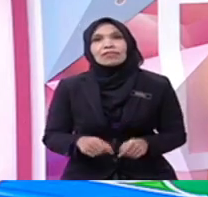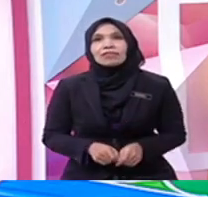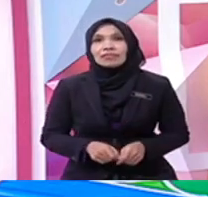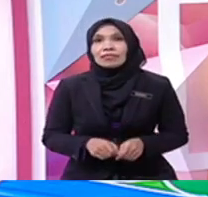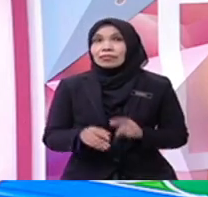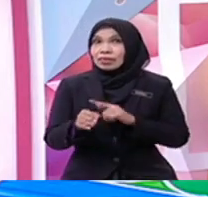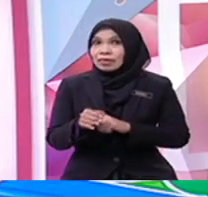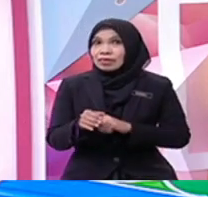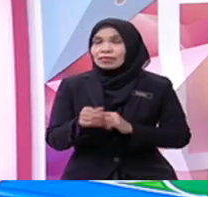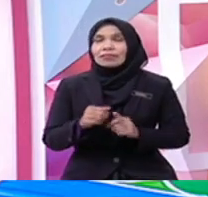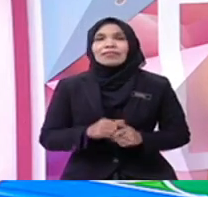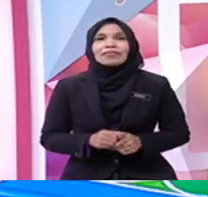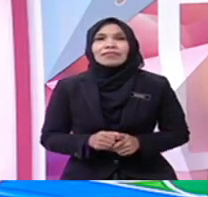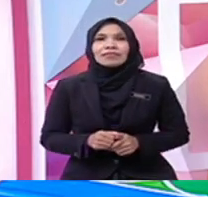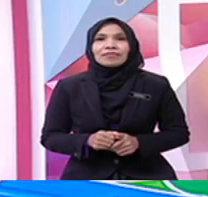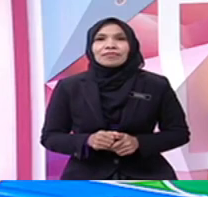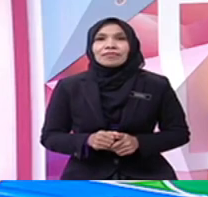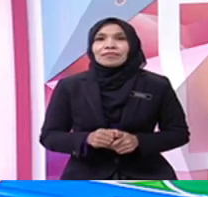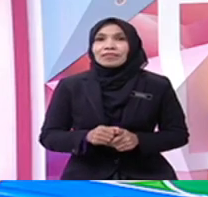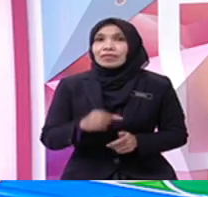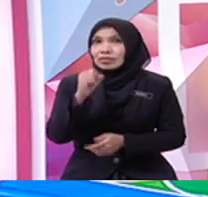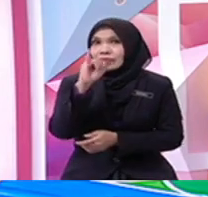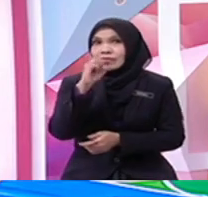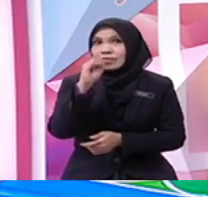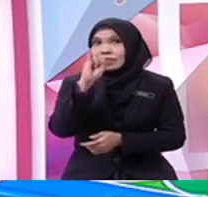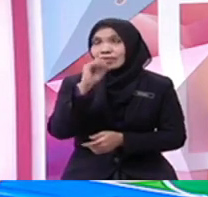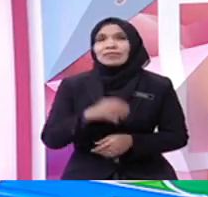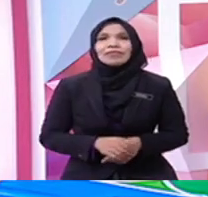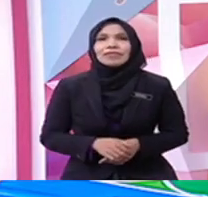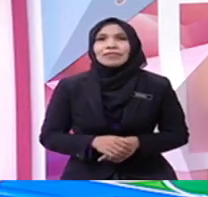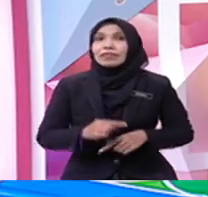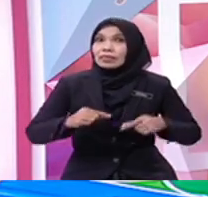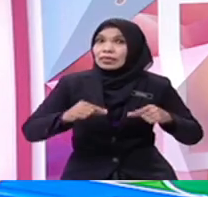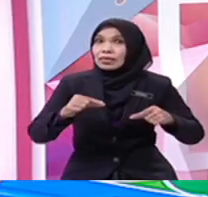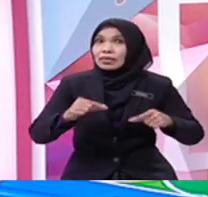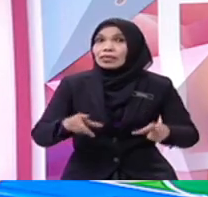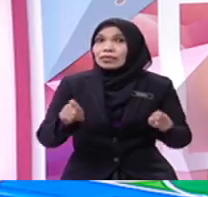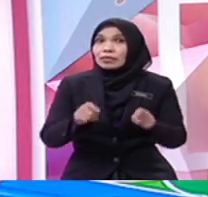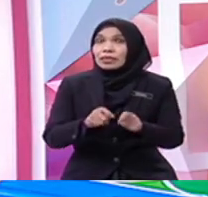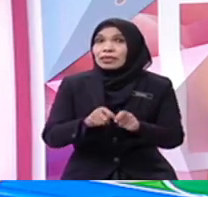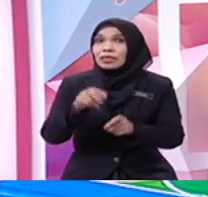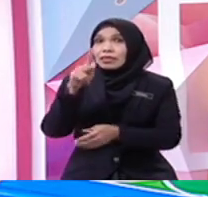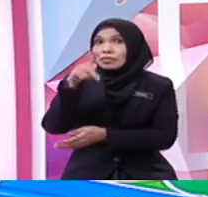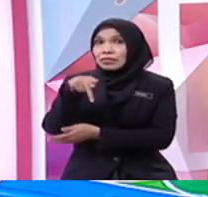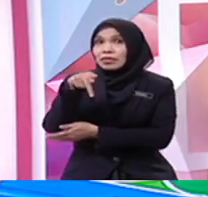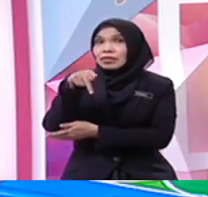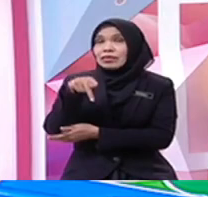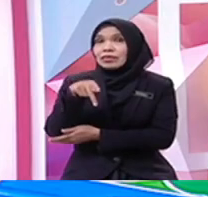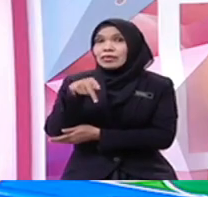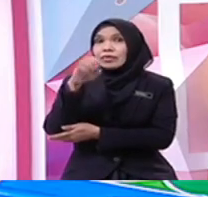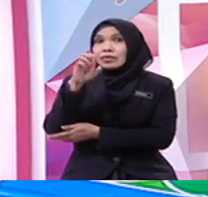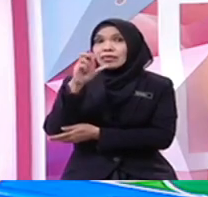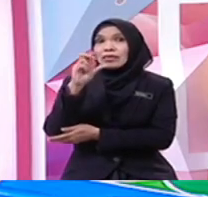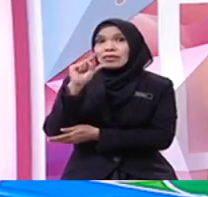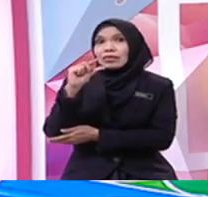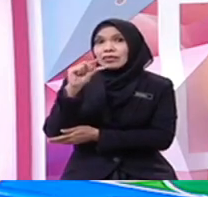oke kemudian kita akan gerakkan macam penguin berjalan Oke kekiri dan kekanan adain Pusing Pusing